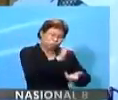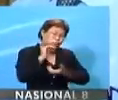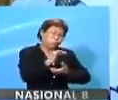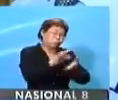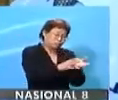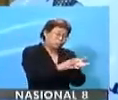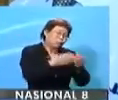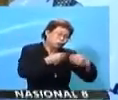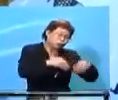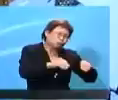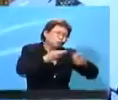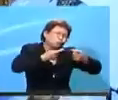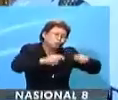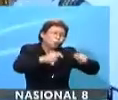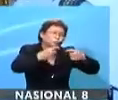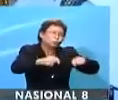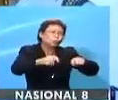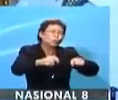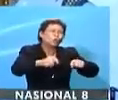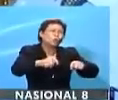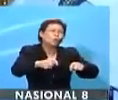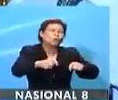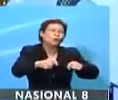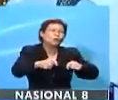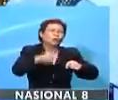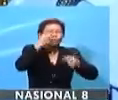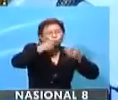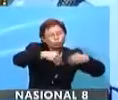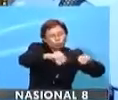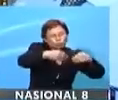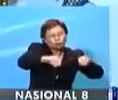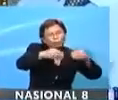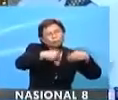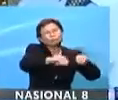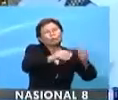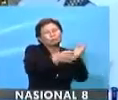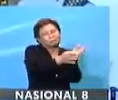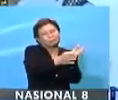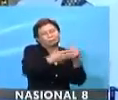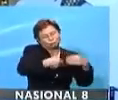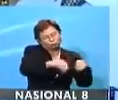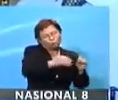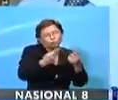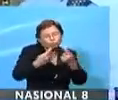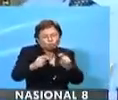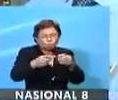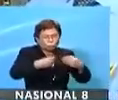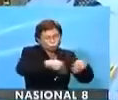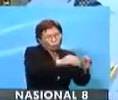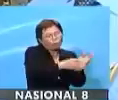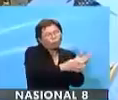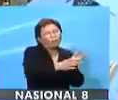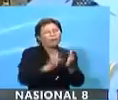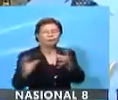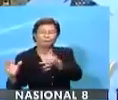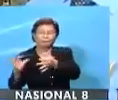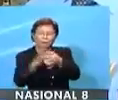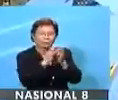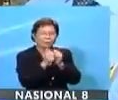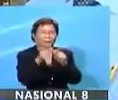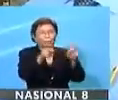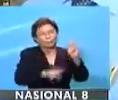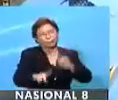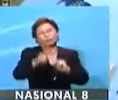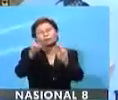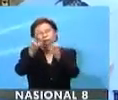yang cuba untuk mewujudkan pot-pot baru bagi memasarkan bekalan-bekalan mereka, dan dengan hasilnya kerjasama daripada penduduk